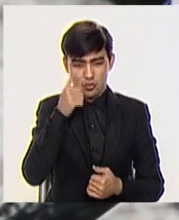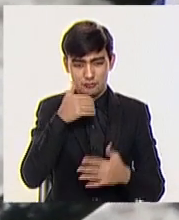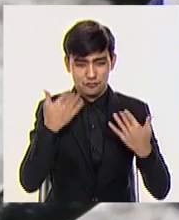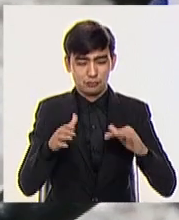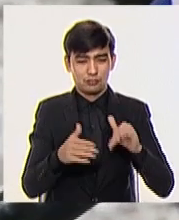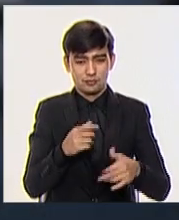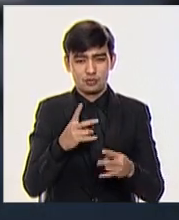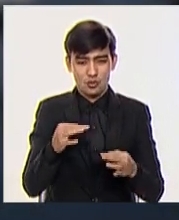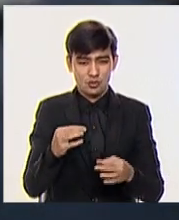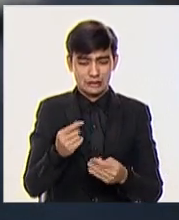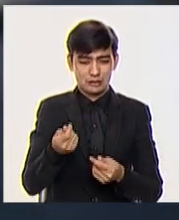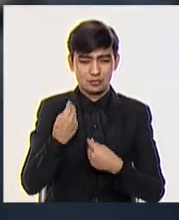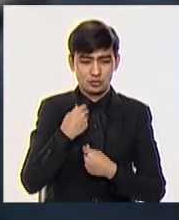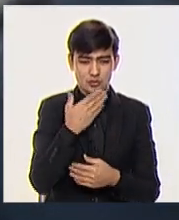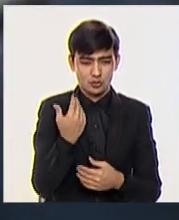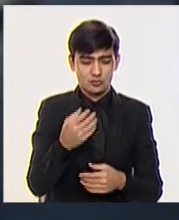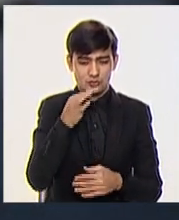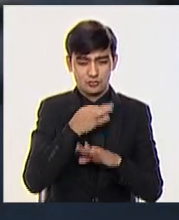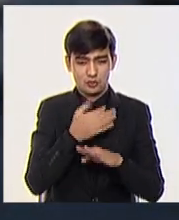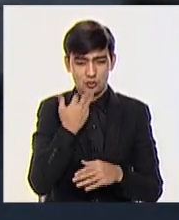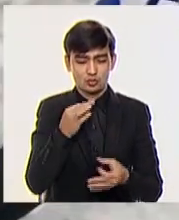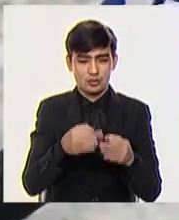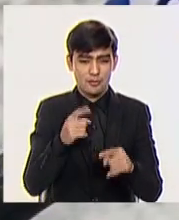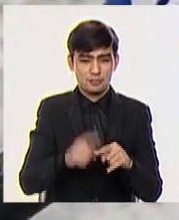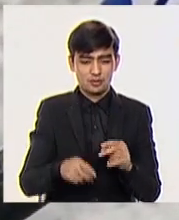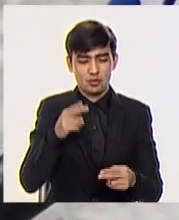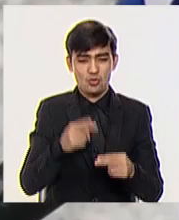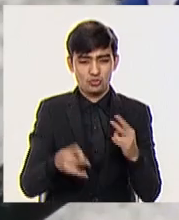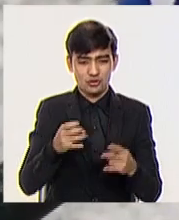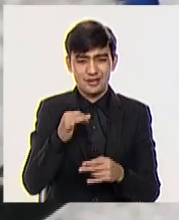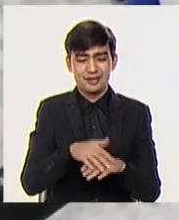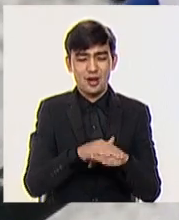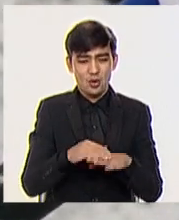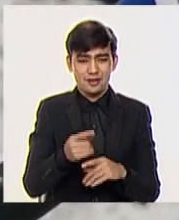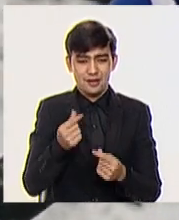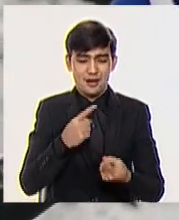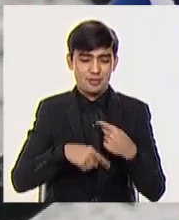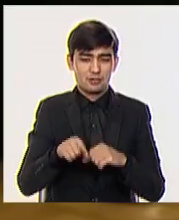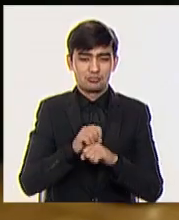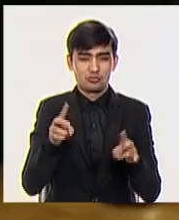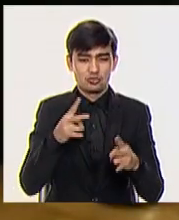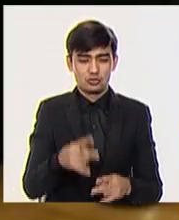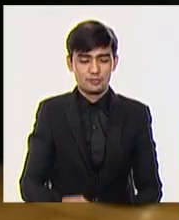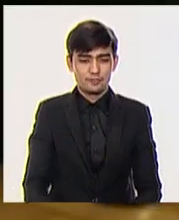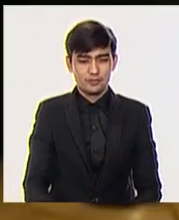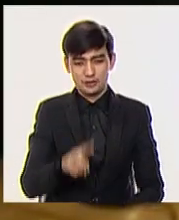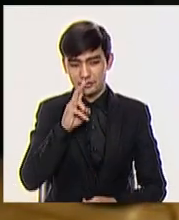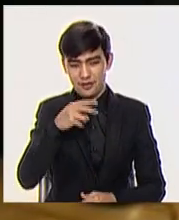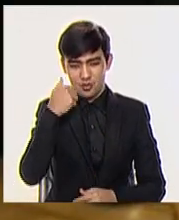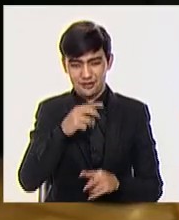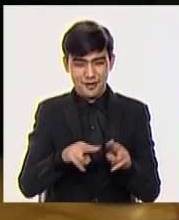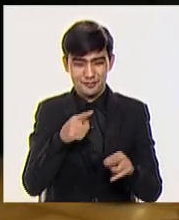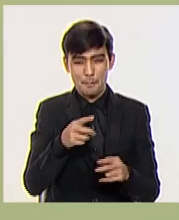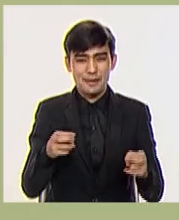міне әлі де ешқандай хабар жоқ біздерге. Мына сот тезірек бітсін. Халықтың ақшасы қайтарылсын. Осыдан 2 жыл бұрын дәл